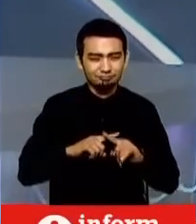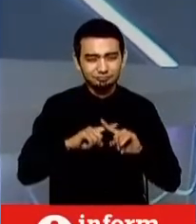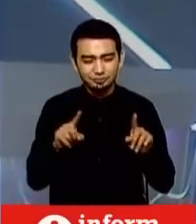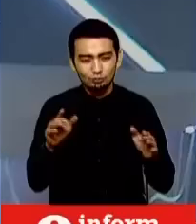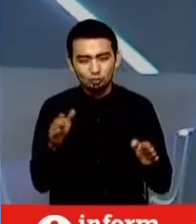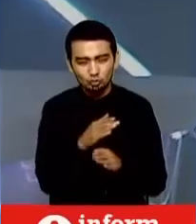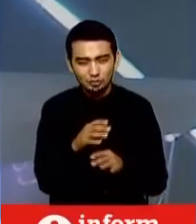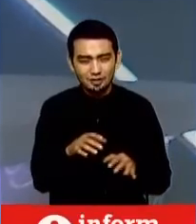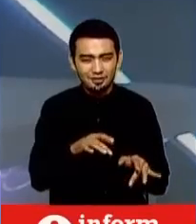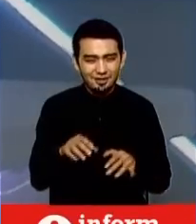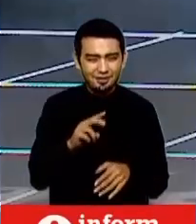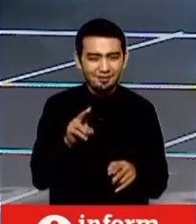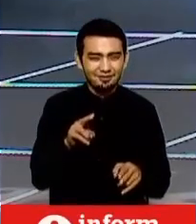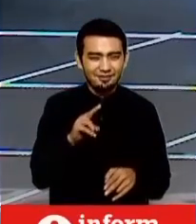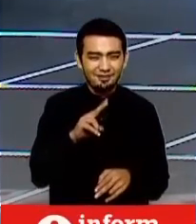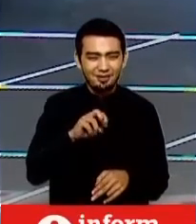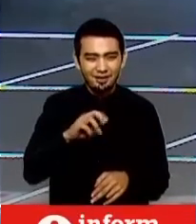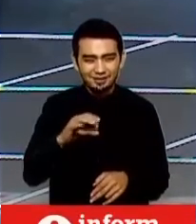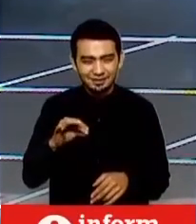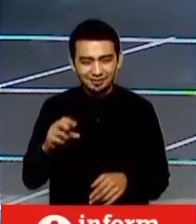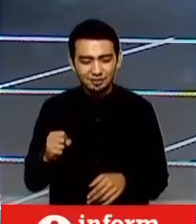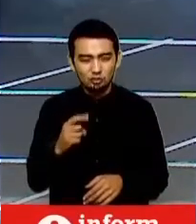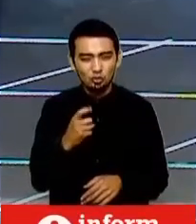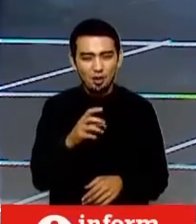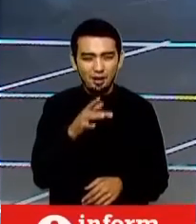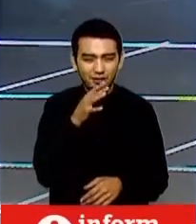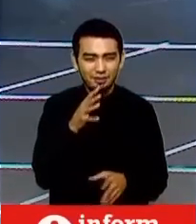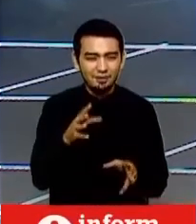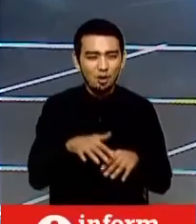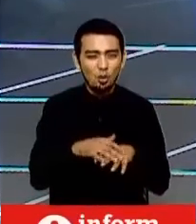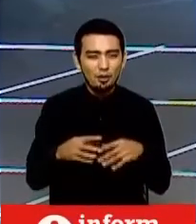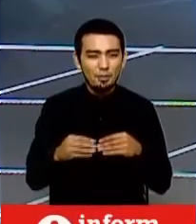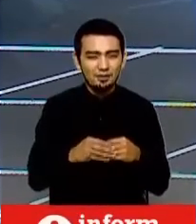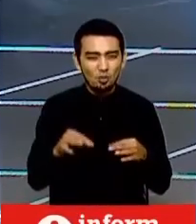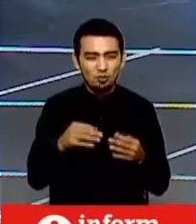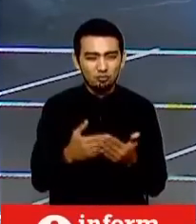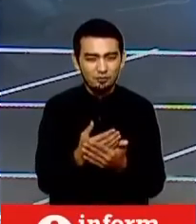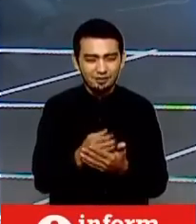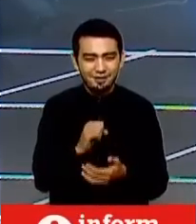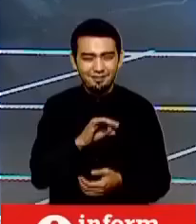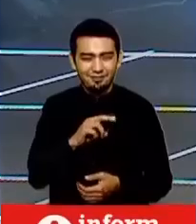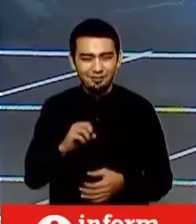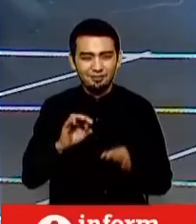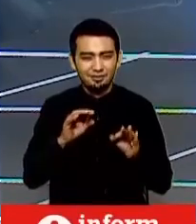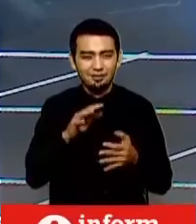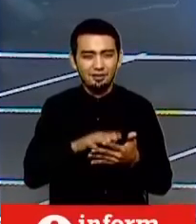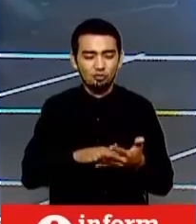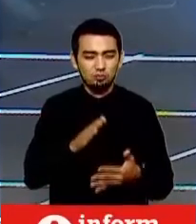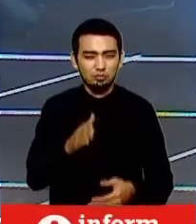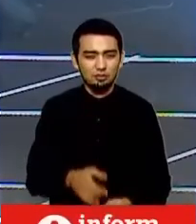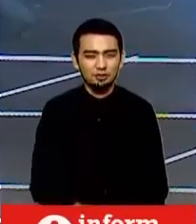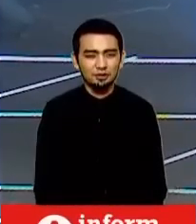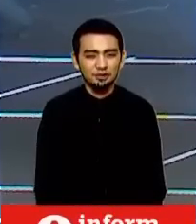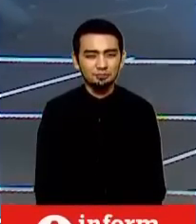кештері енді дәстүрге айнала ма? Бұл туралы 100 жыл халықпен бірге бағдарламасында әріптесім Айдана Мейрамбайқызы тарқатып айтып